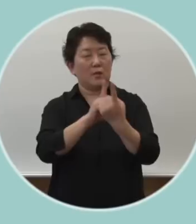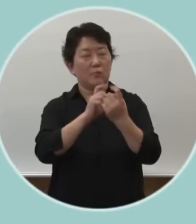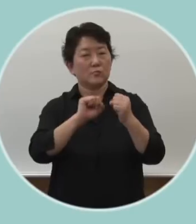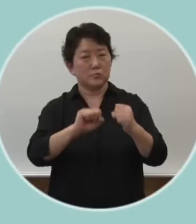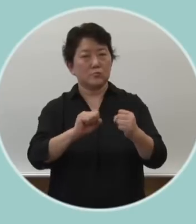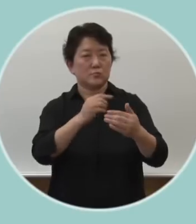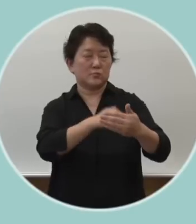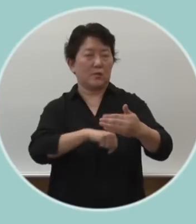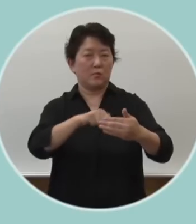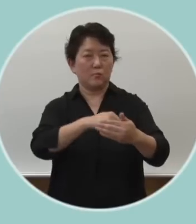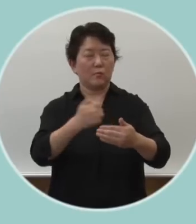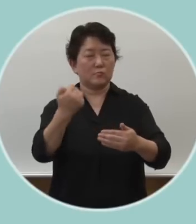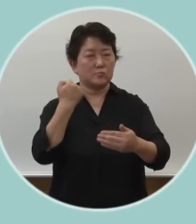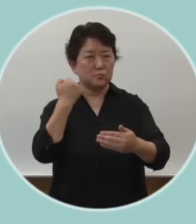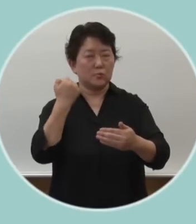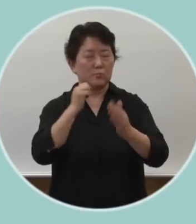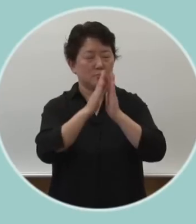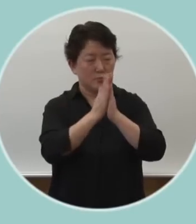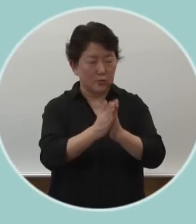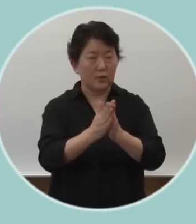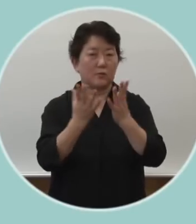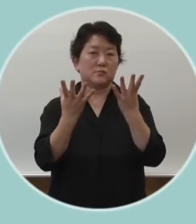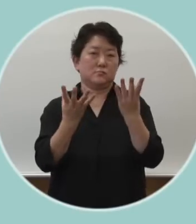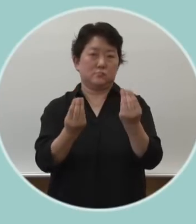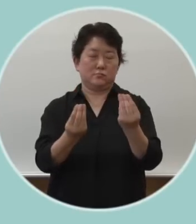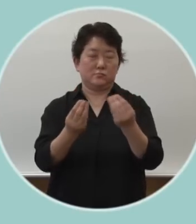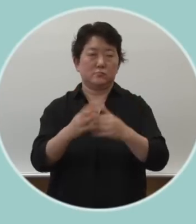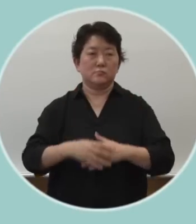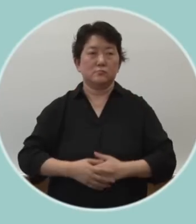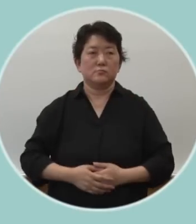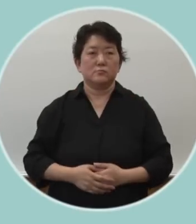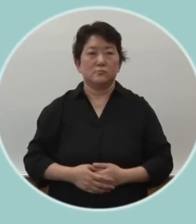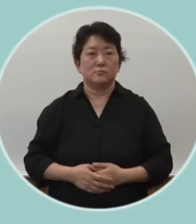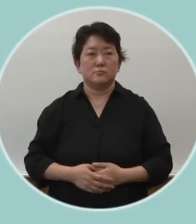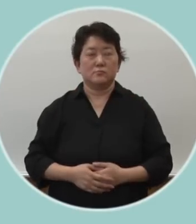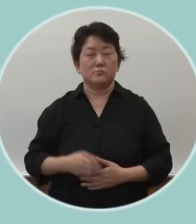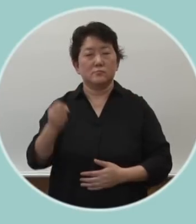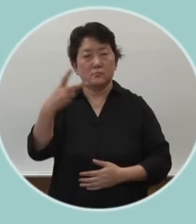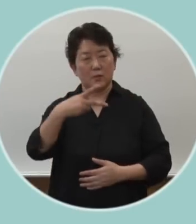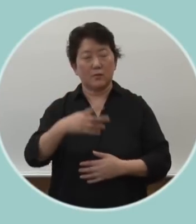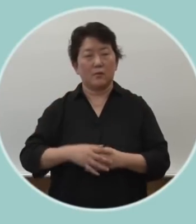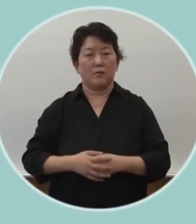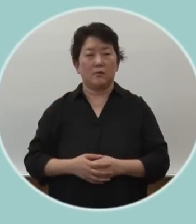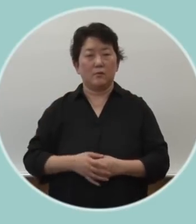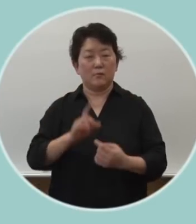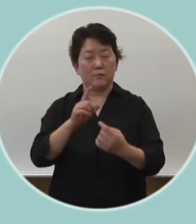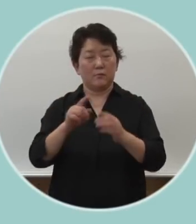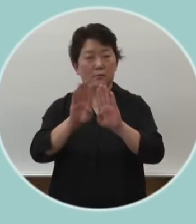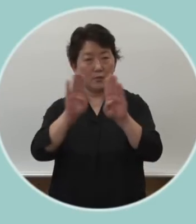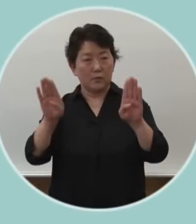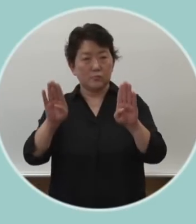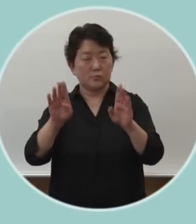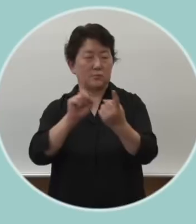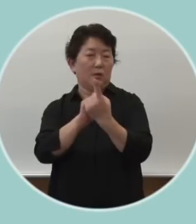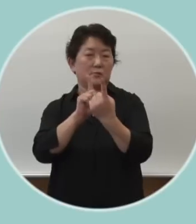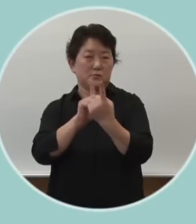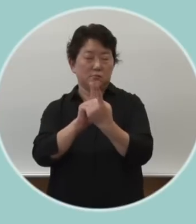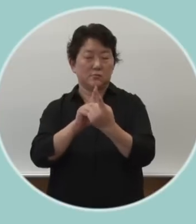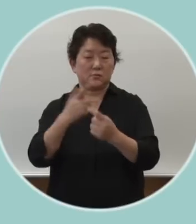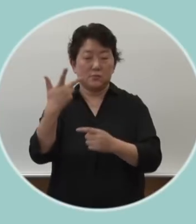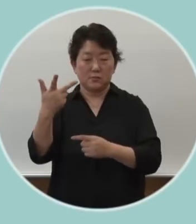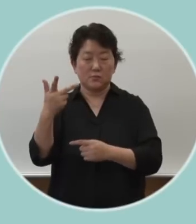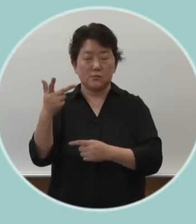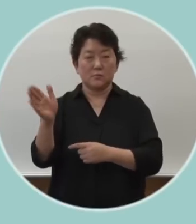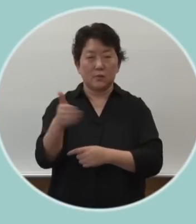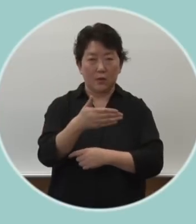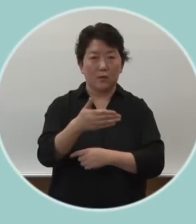よう強く要請させていただいてございます。また開催にあたりましては、今治